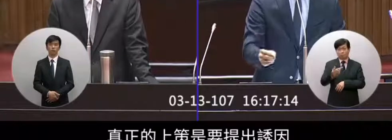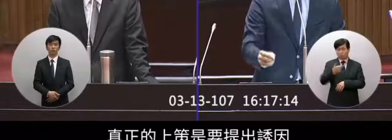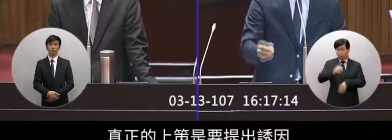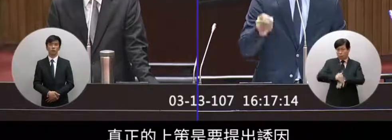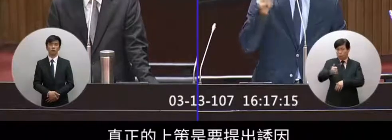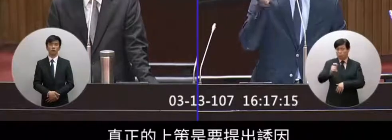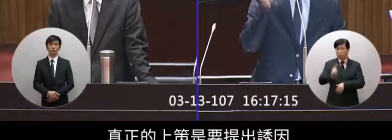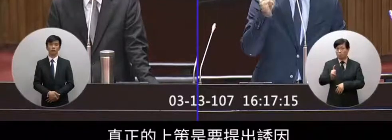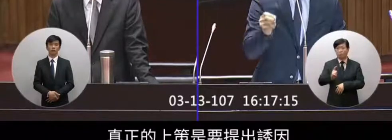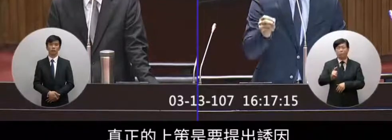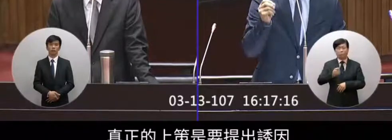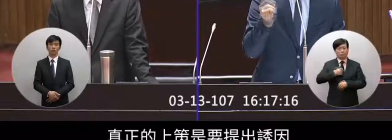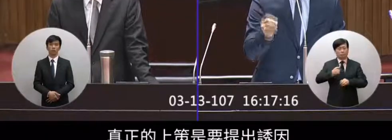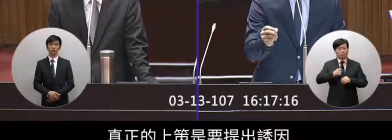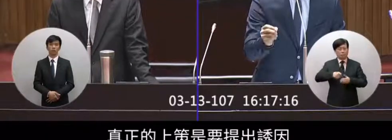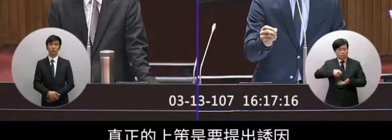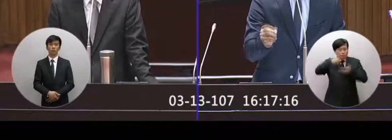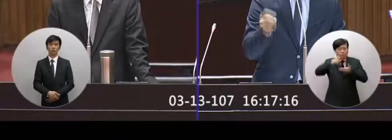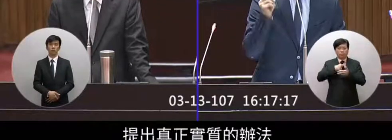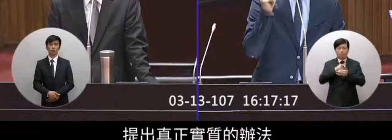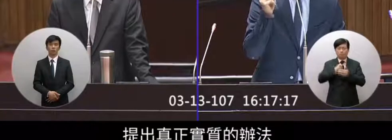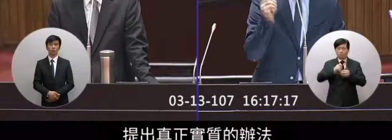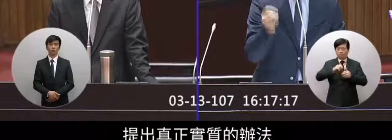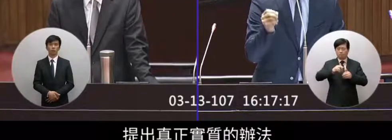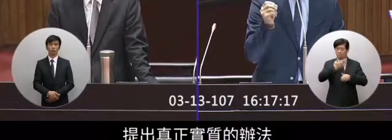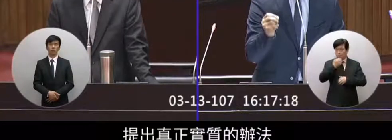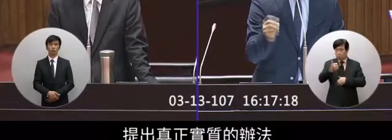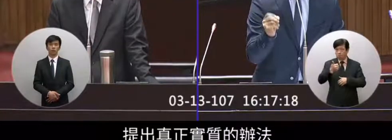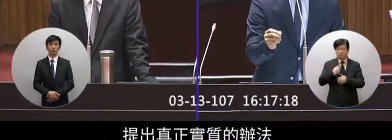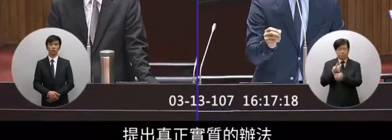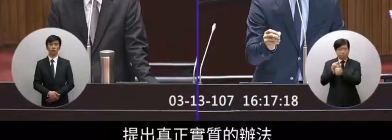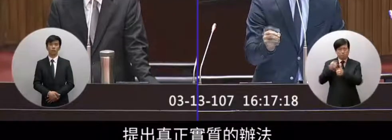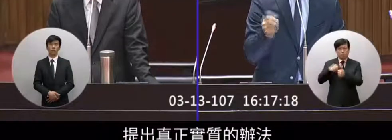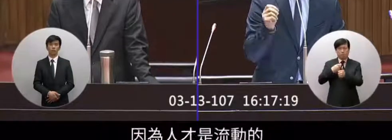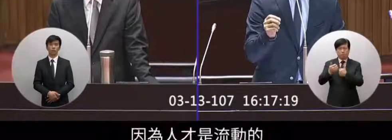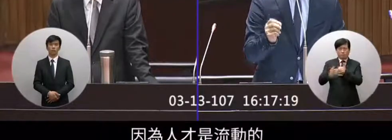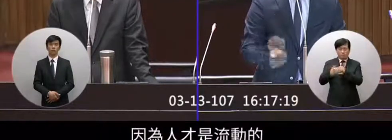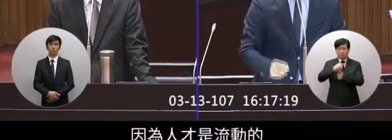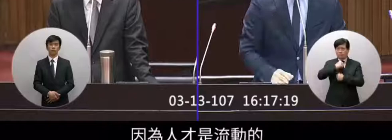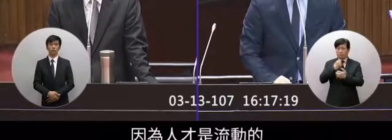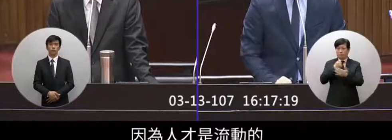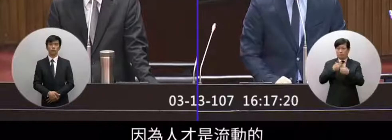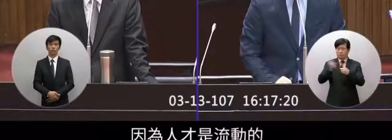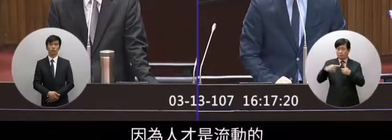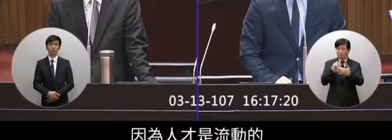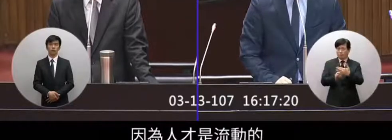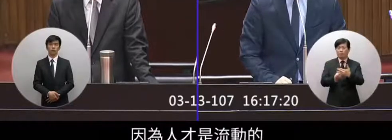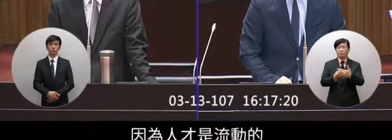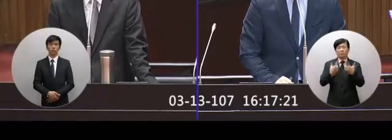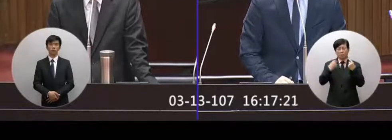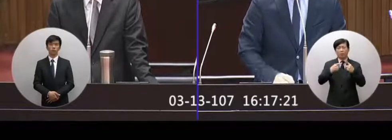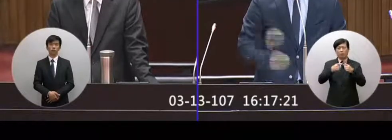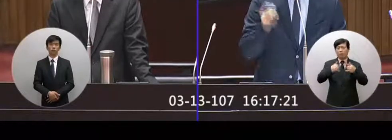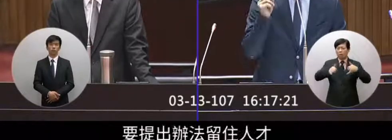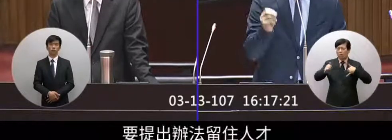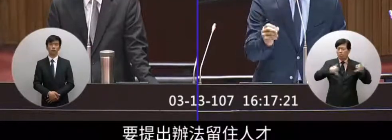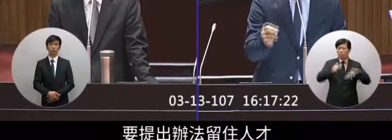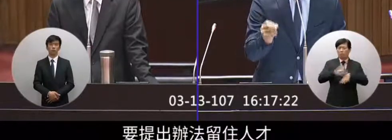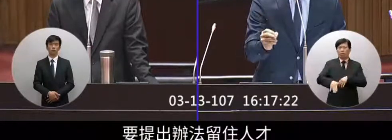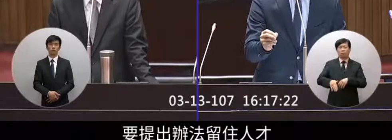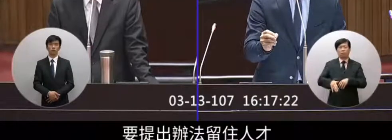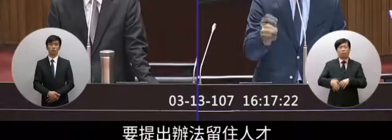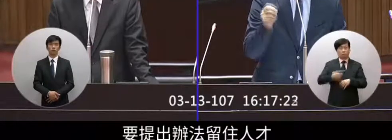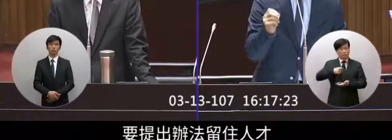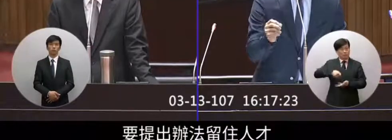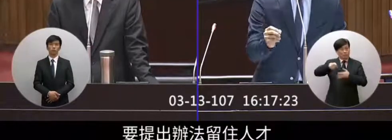的上策是要提出诱因，提出真正实质的办法。因为人才是流动的，要